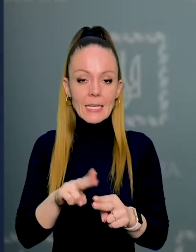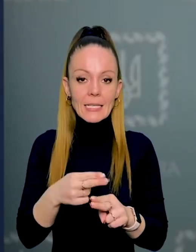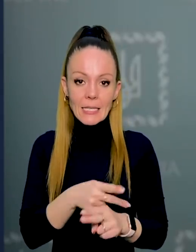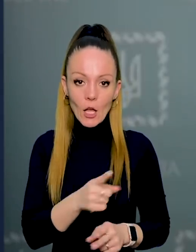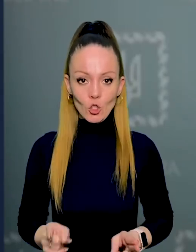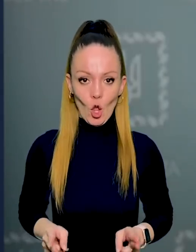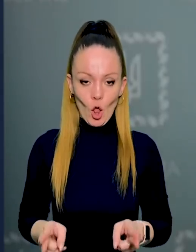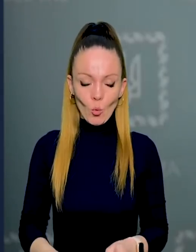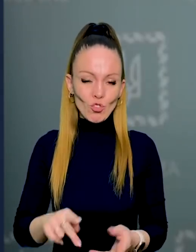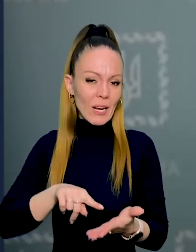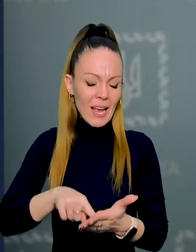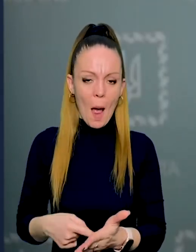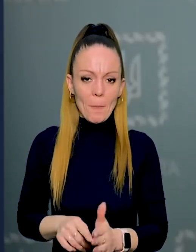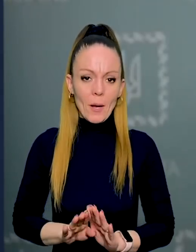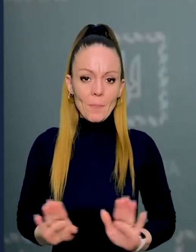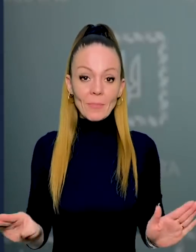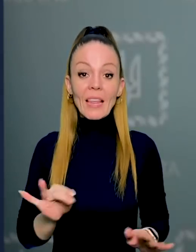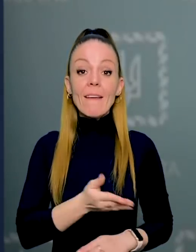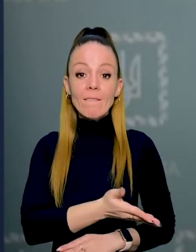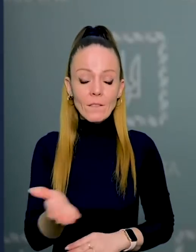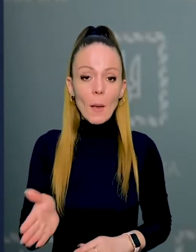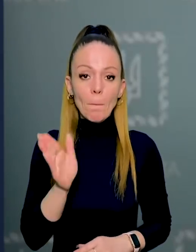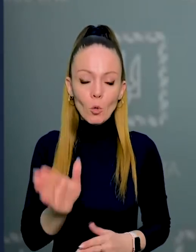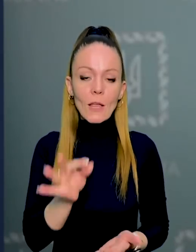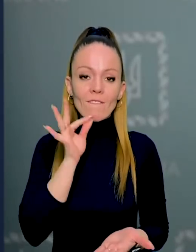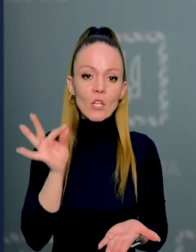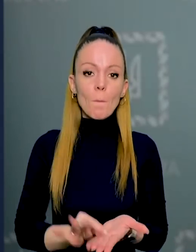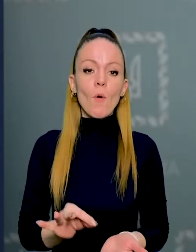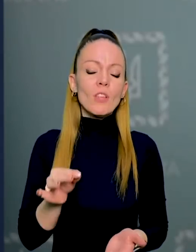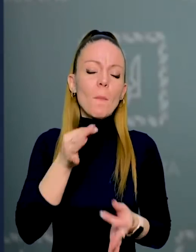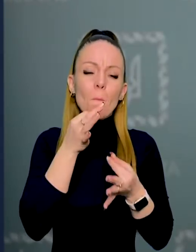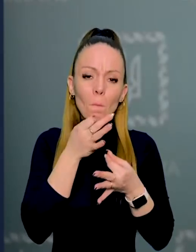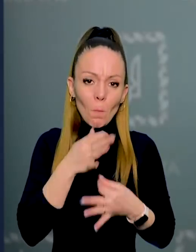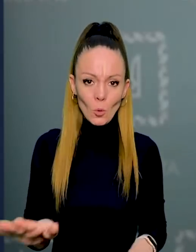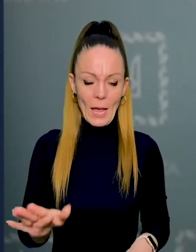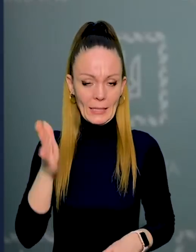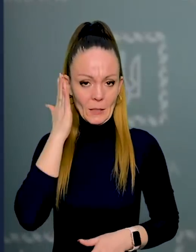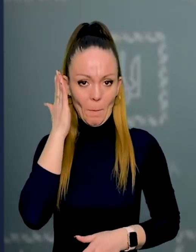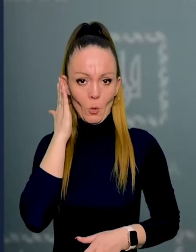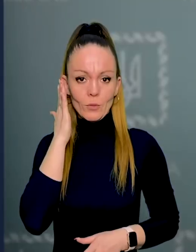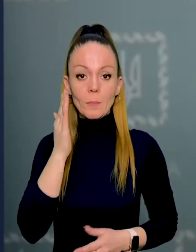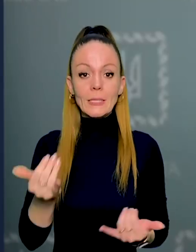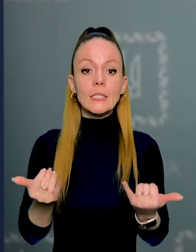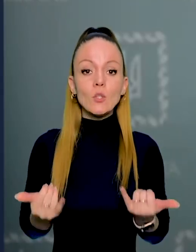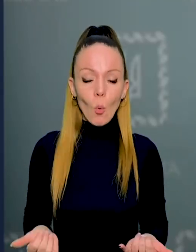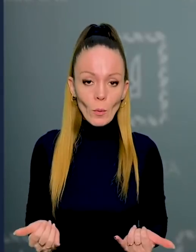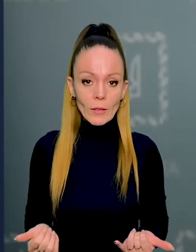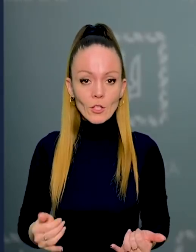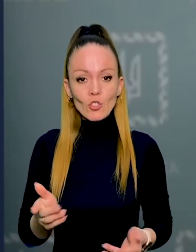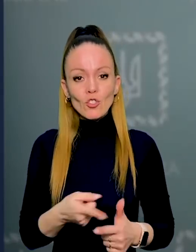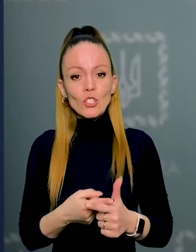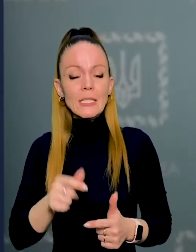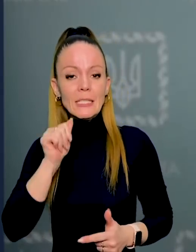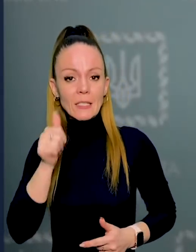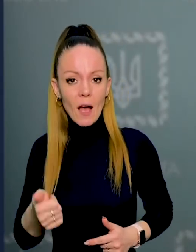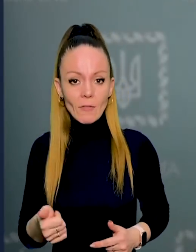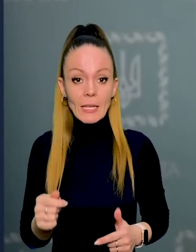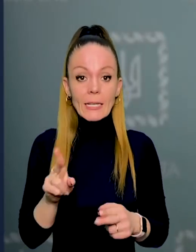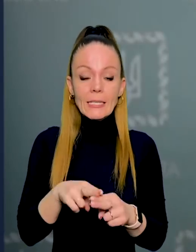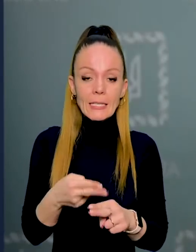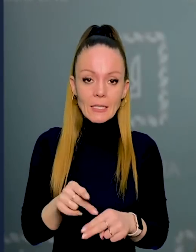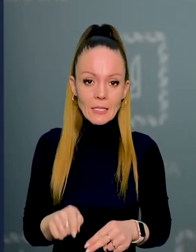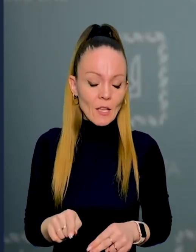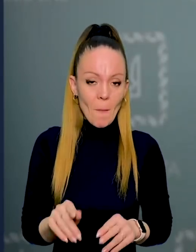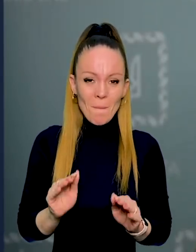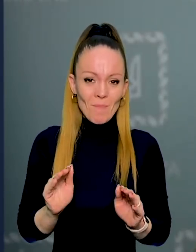Вбивство цивільних – це злочин. Крапка. І ви будете відповідати в будь-який спосіб.